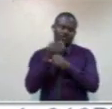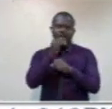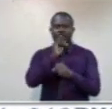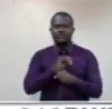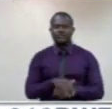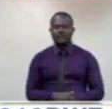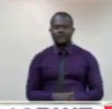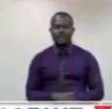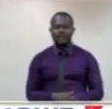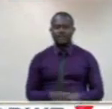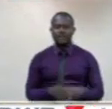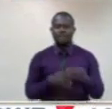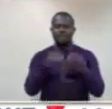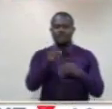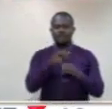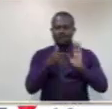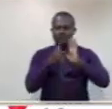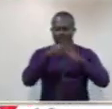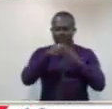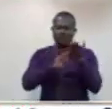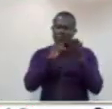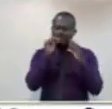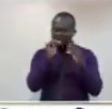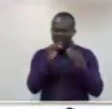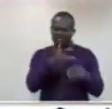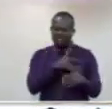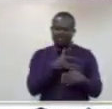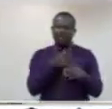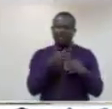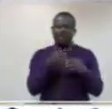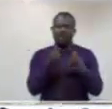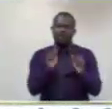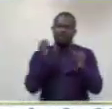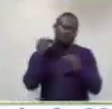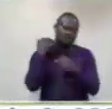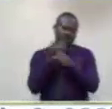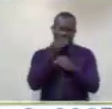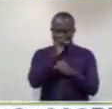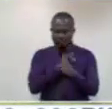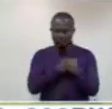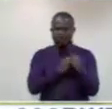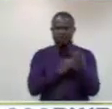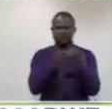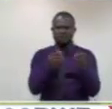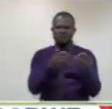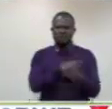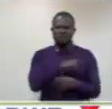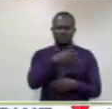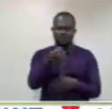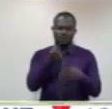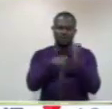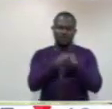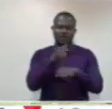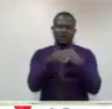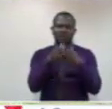Turatsinze ibyaha byagaragaye byiganjemo gukoresha imvugo zisesereza abarokotse genocide yakorewe abatutsi kubangiriza imitungo